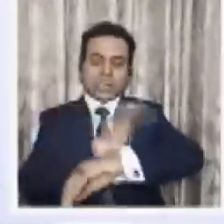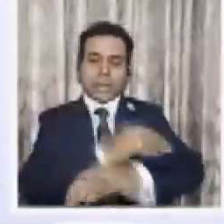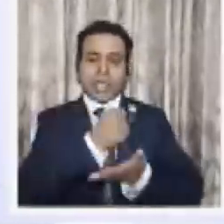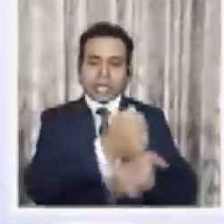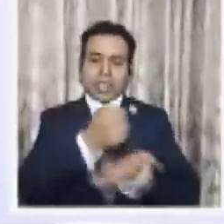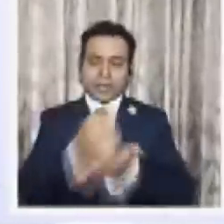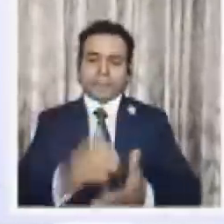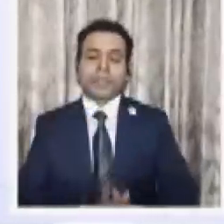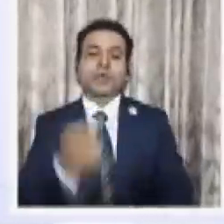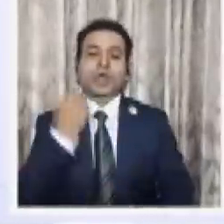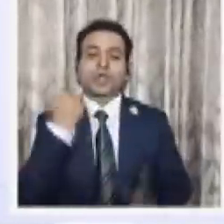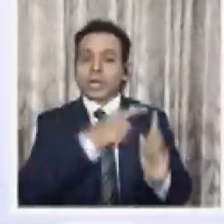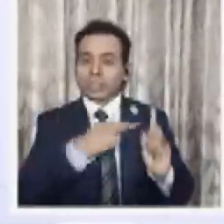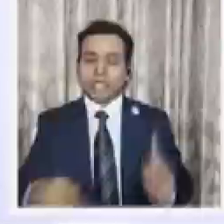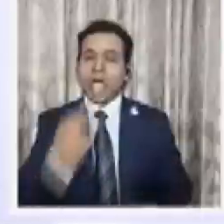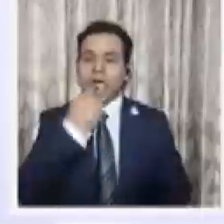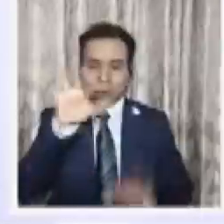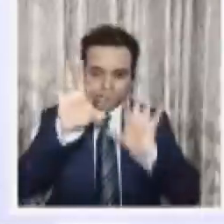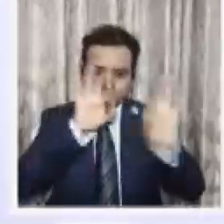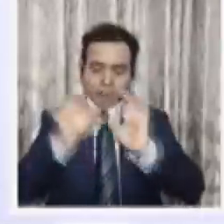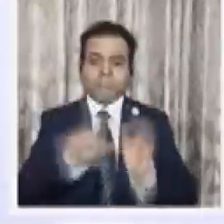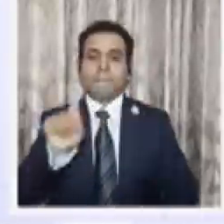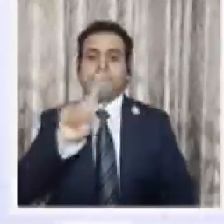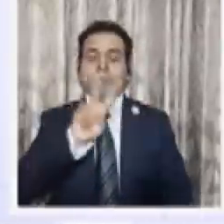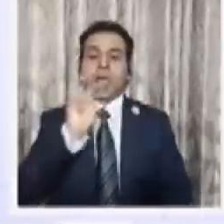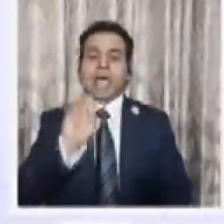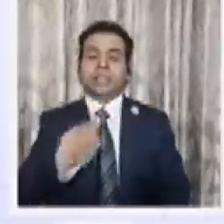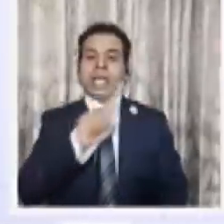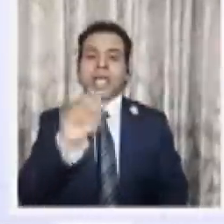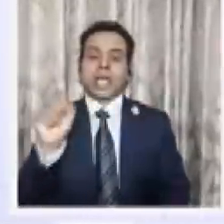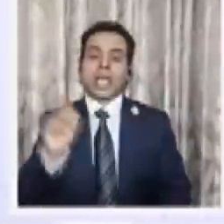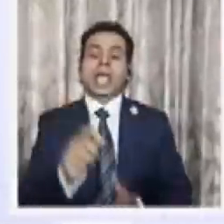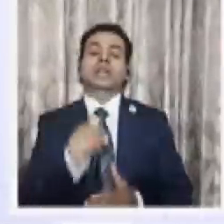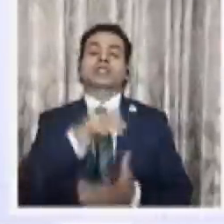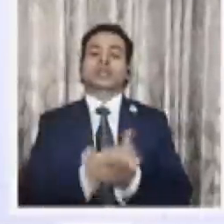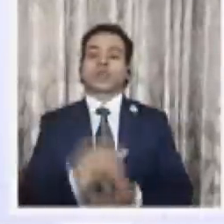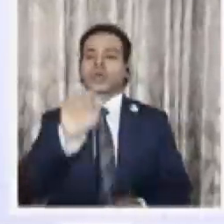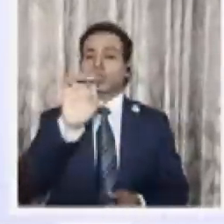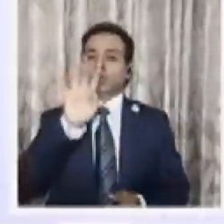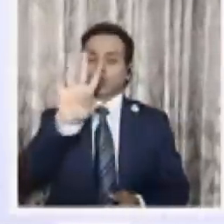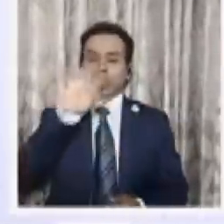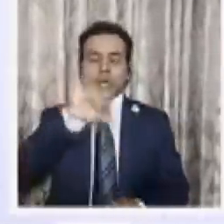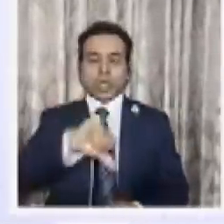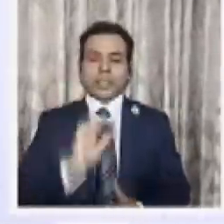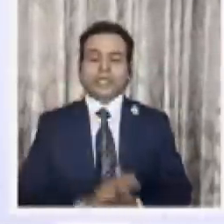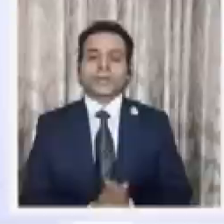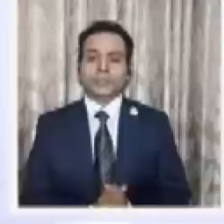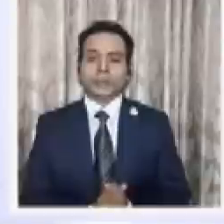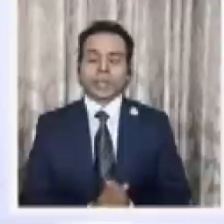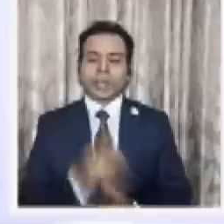বন্যায় আক্রান্ত হয়েছেন তাদের সেবায় নিয়োজিত আছেন, আপনারা সেবা গ্রহণ করবেন। গত 24 ঘন্টায় নমুনা সংগ্রহ